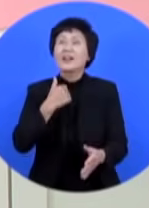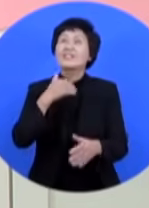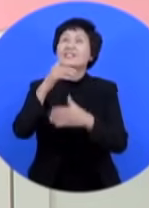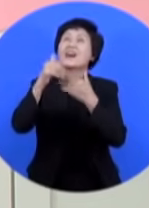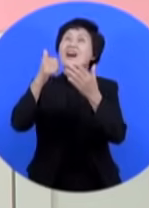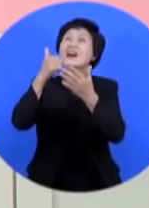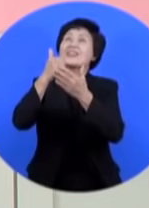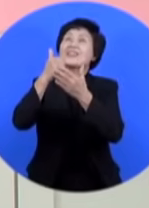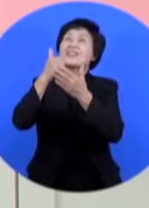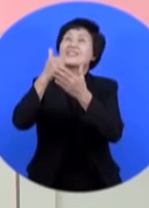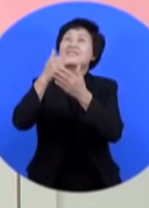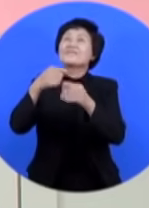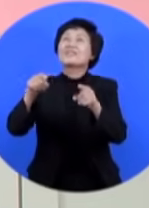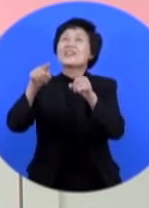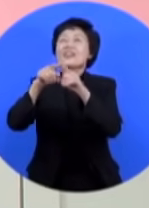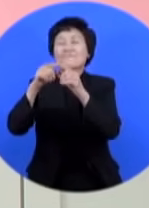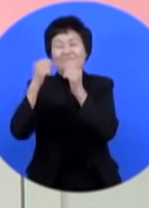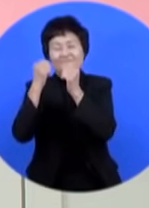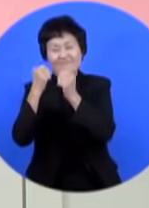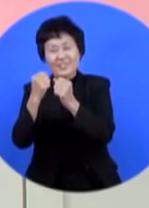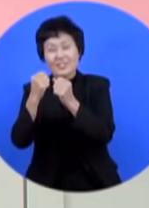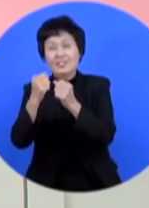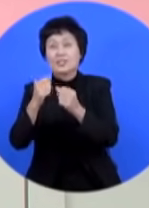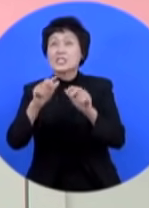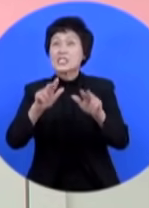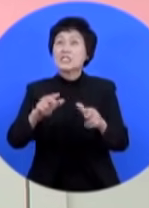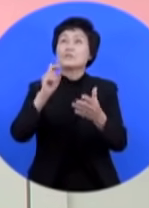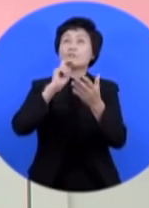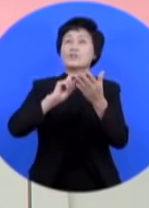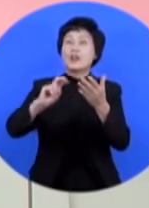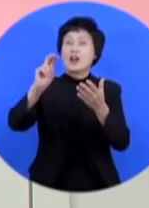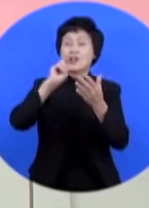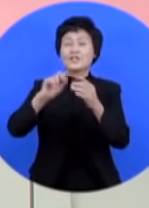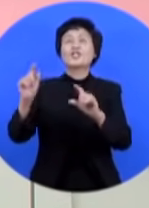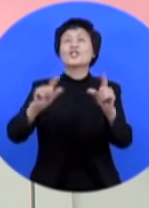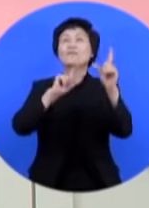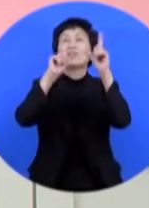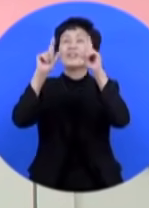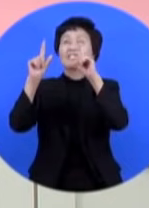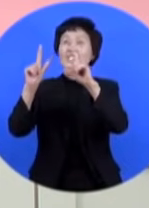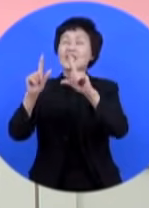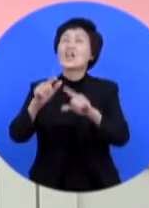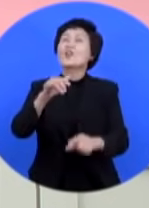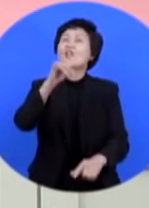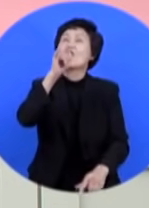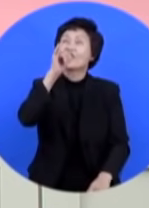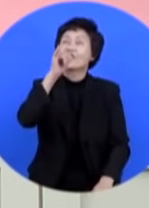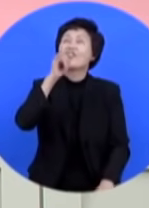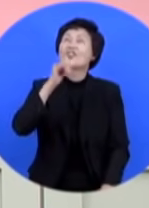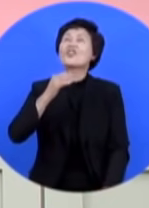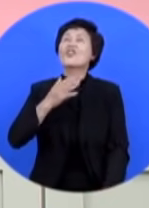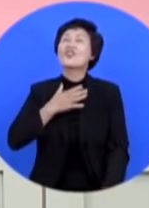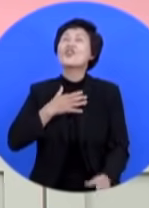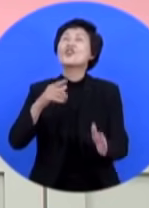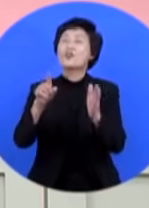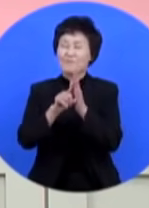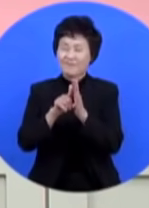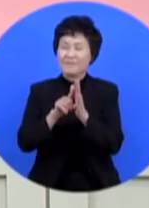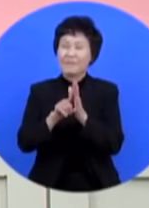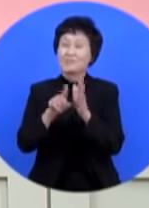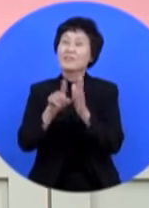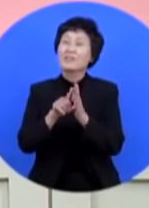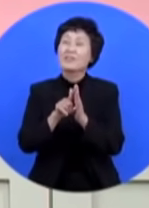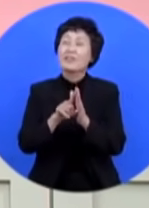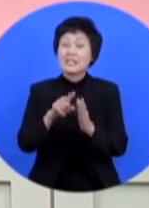품에 이제는 안겨서 찬송하며 지내고 있는 줄 믿는다. 네가 이 땅에 있을 때